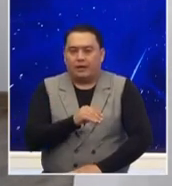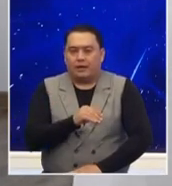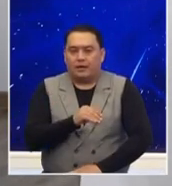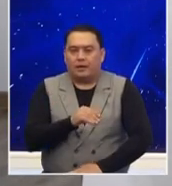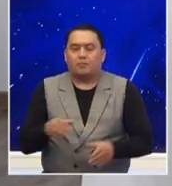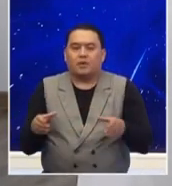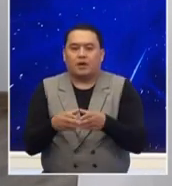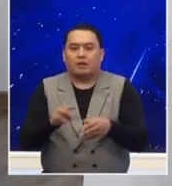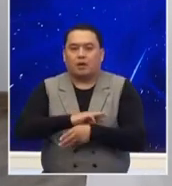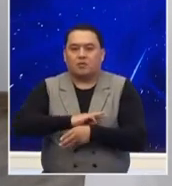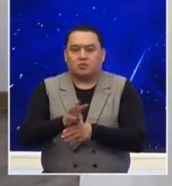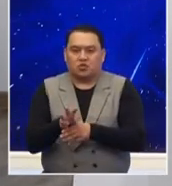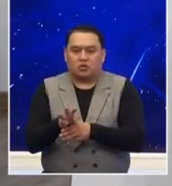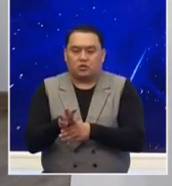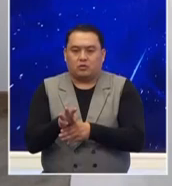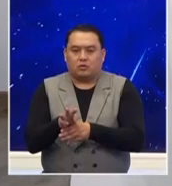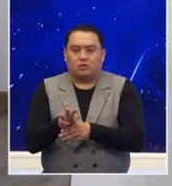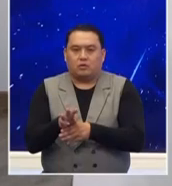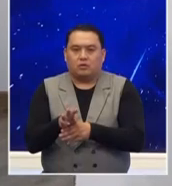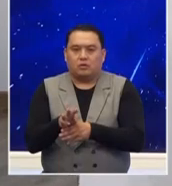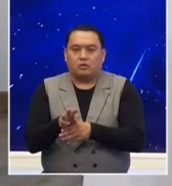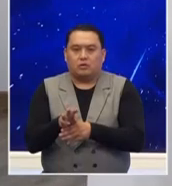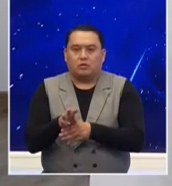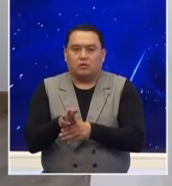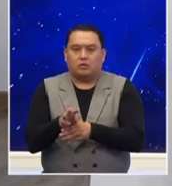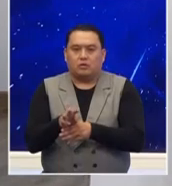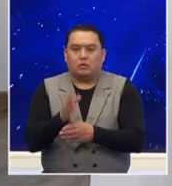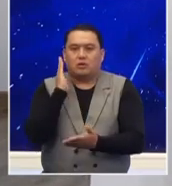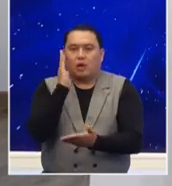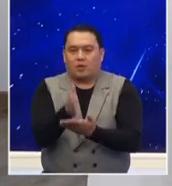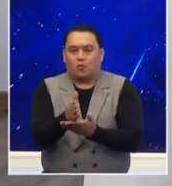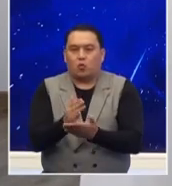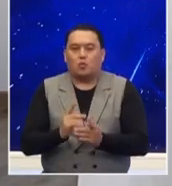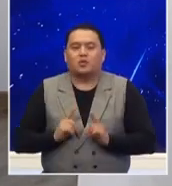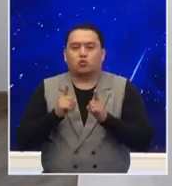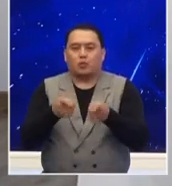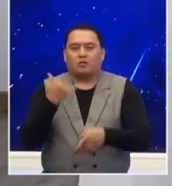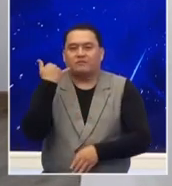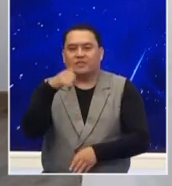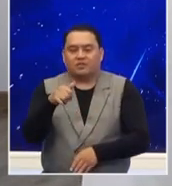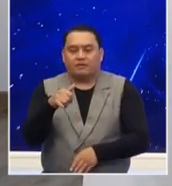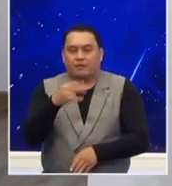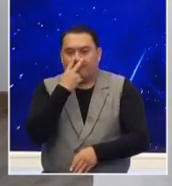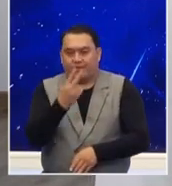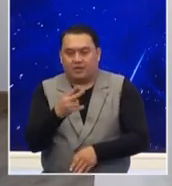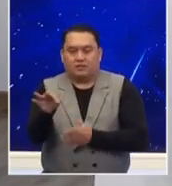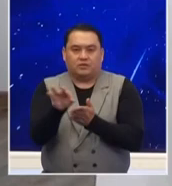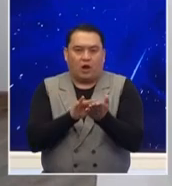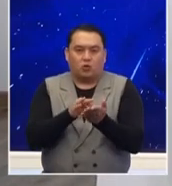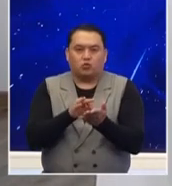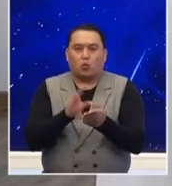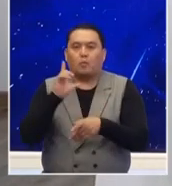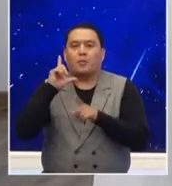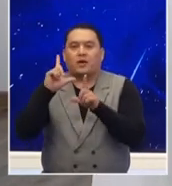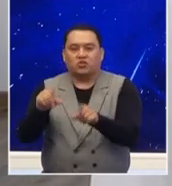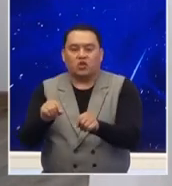бригады оснащены коммуникаторами. Туда напрямую поступает вызов. Бригада сразу видит, сразу выезжает.